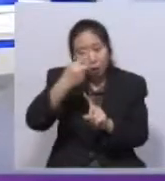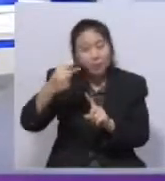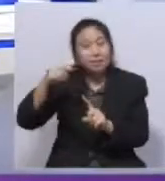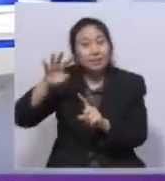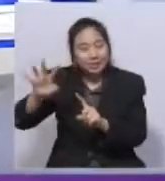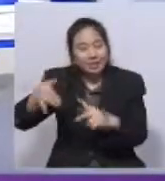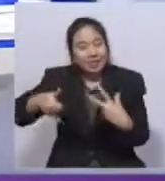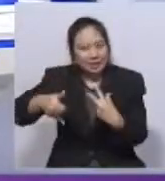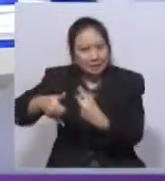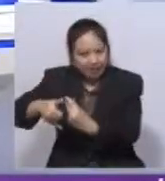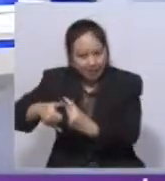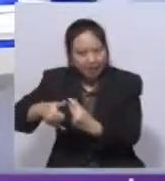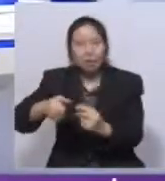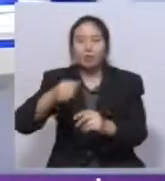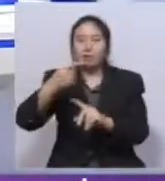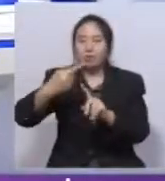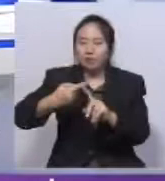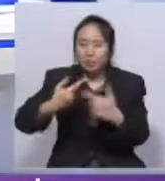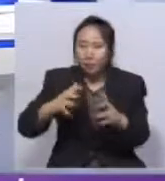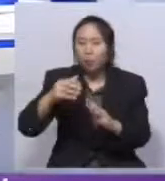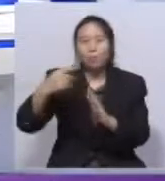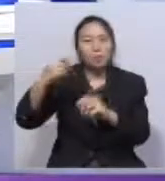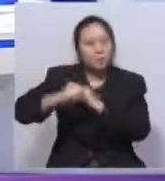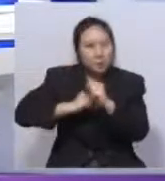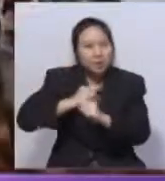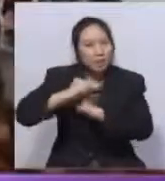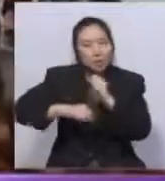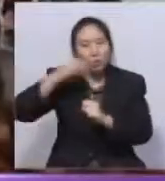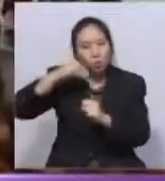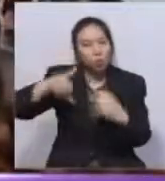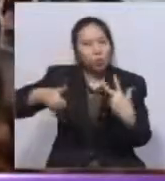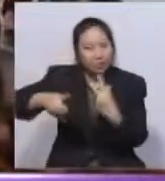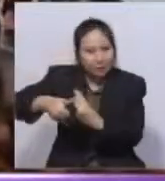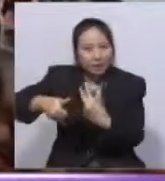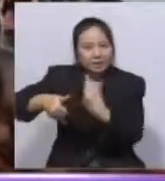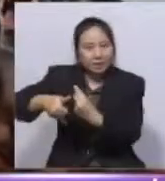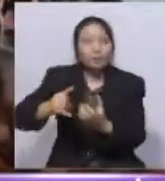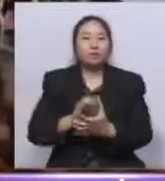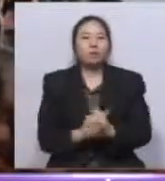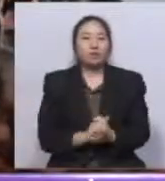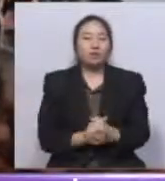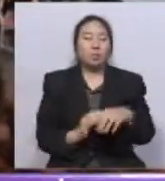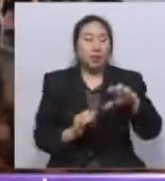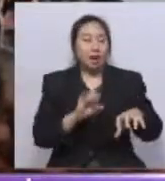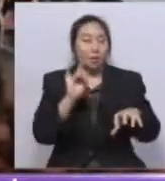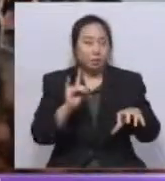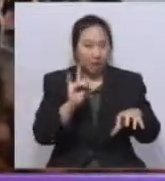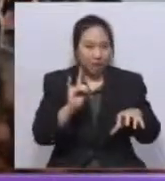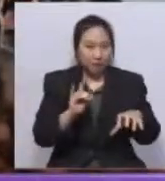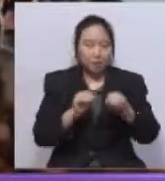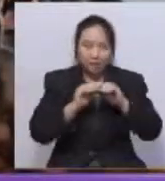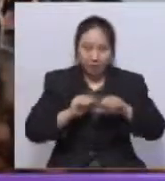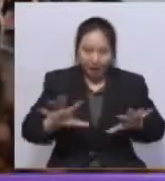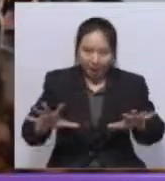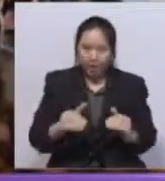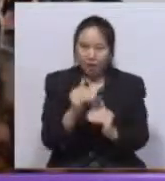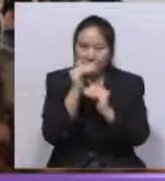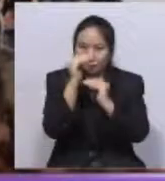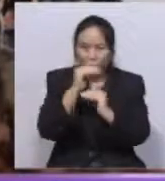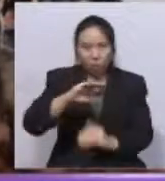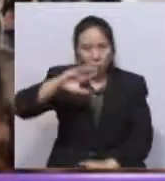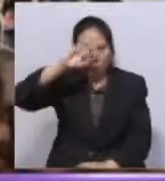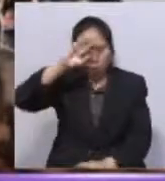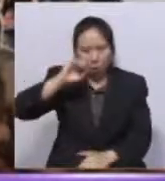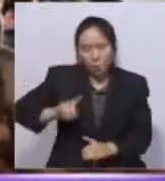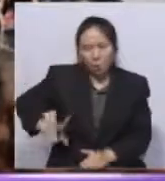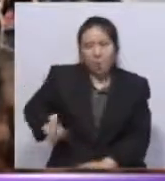แล้วก็ฉีดซ้ำตามกำหนดทุกปีด้วยนะคะสำนักงานปศุสัตว์จังหวัดได้ออกประกาศเตือนเรื่องกำหนดเขตโรคระบาดชั่วคราวโรคพิษสุ